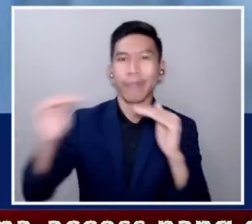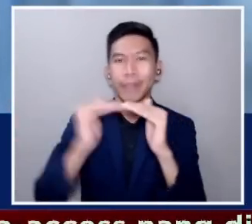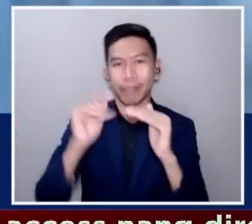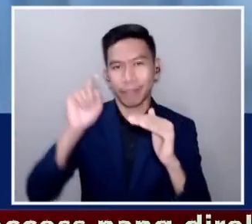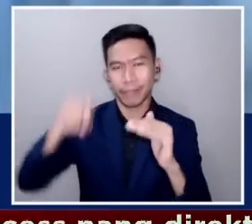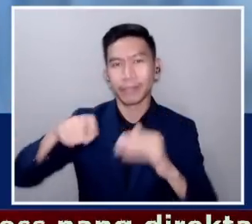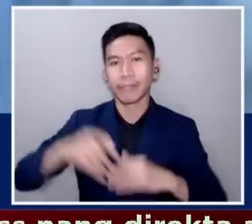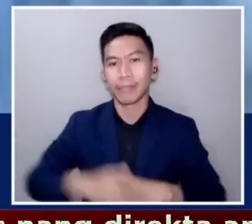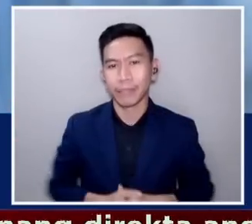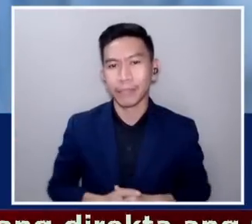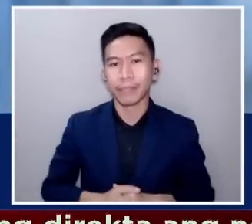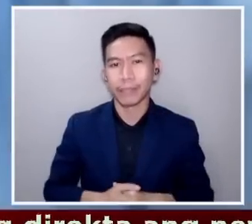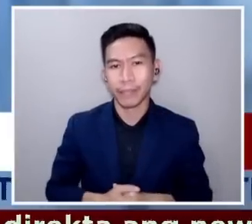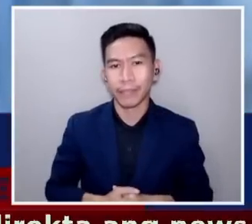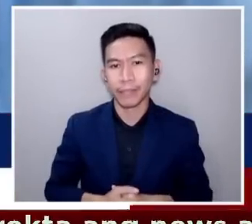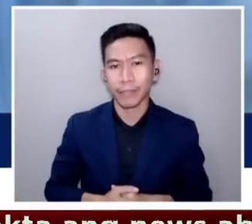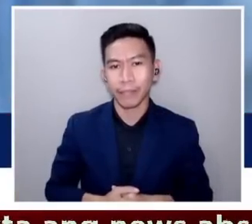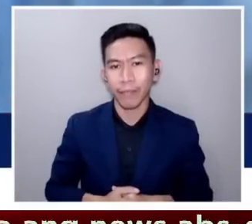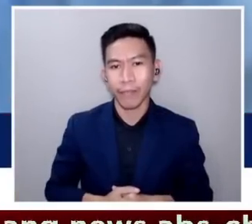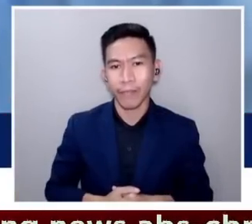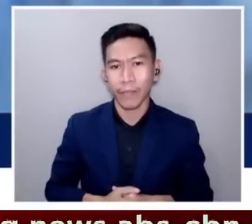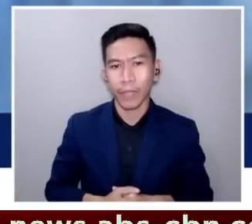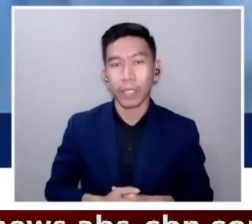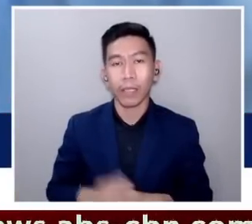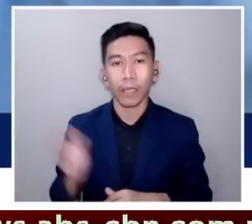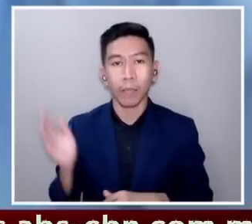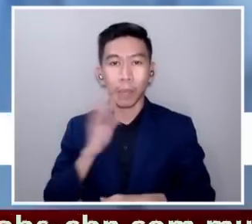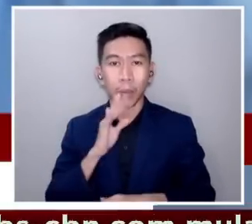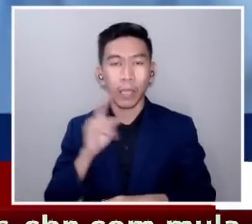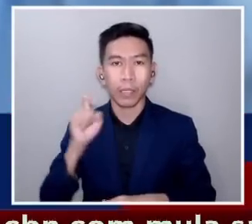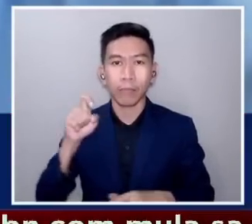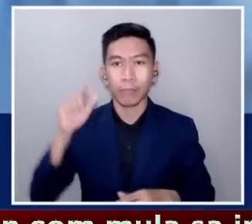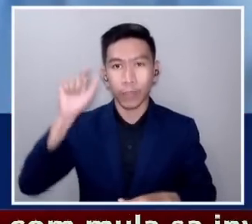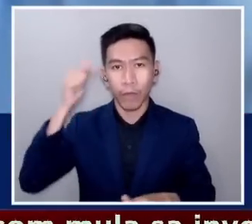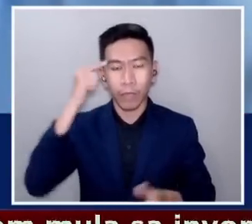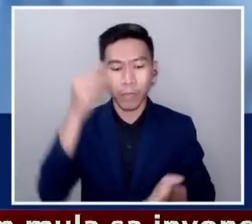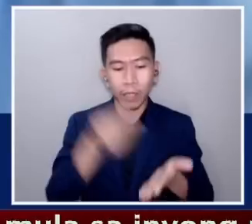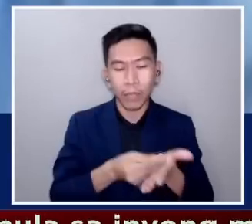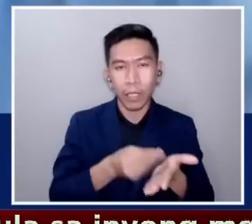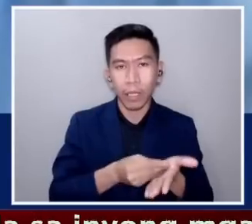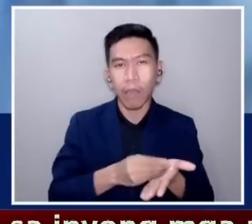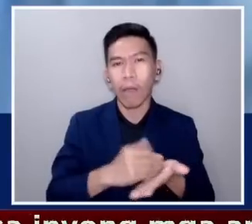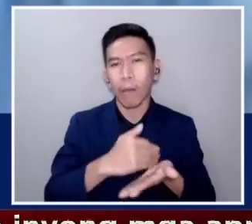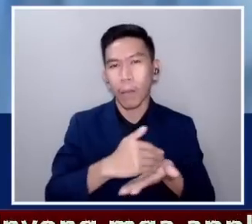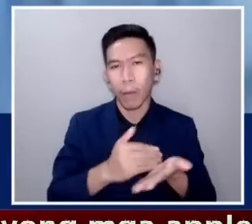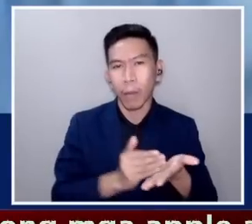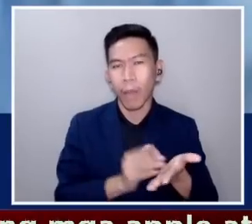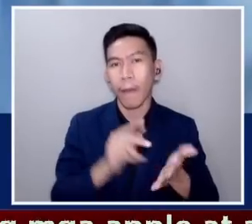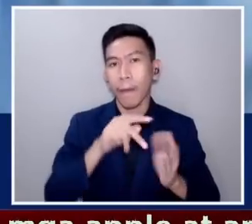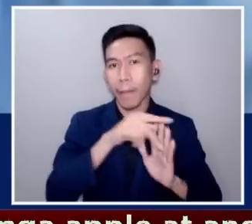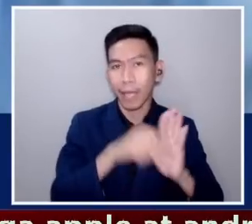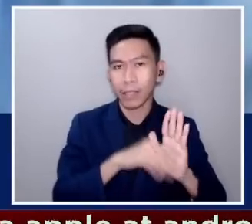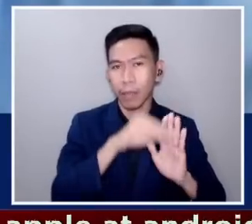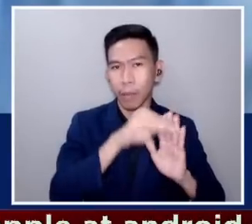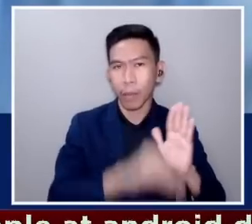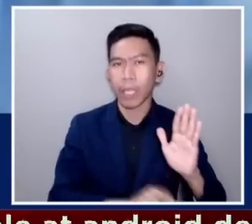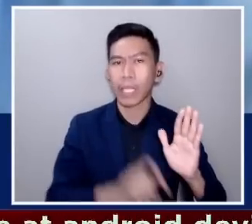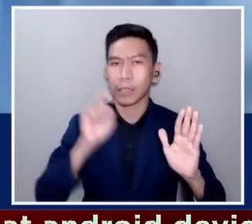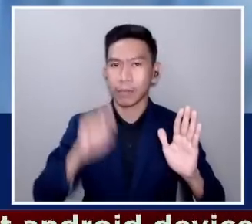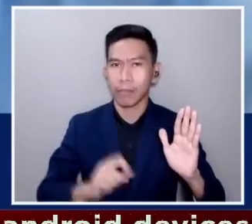We will focus government resources and government, and it will be government policy that we will focus on